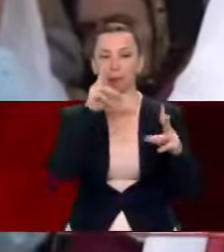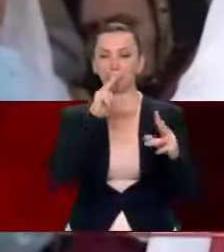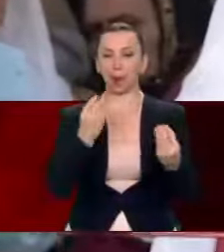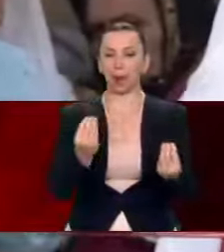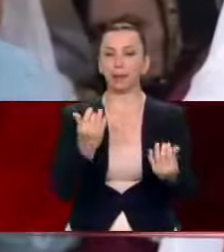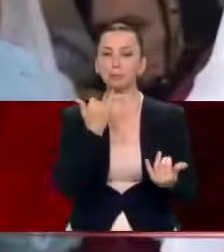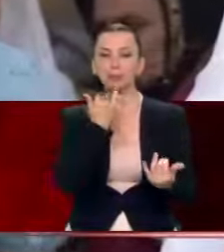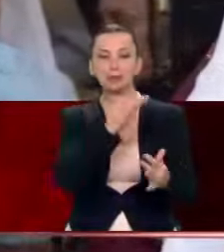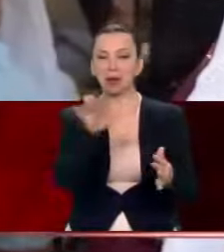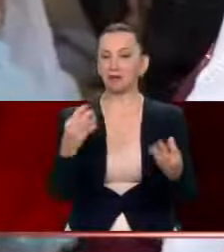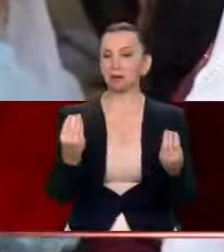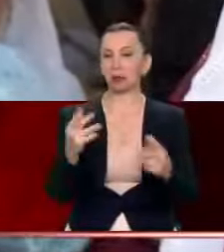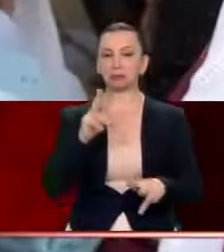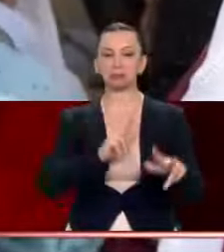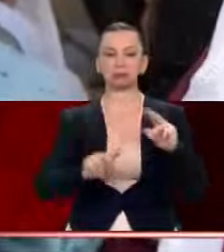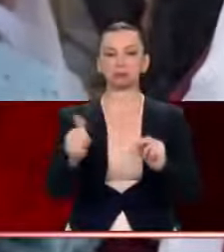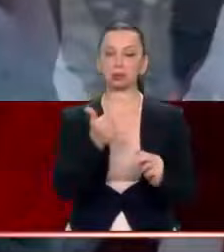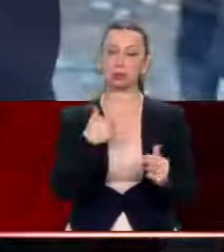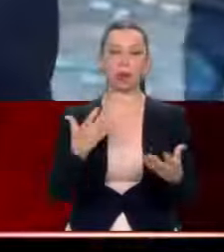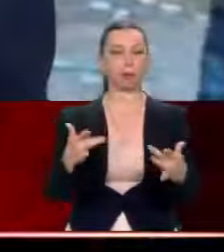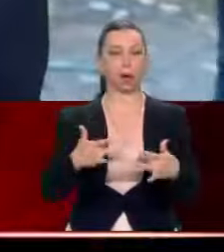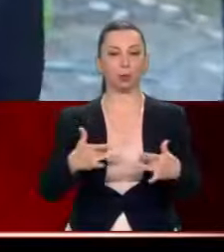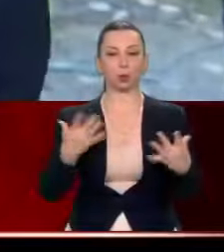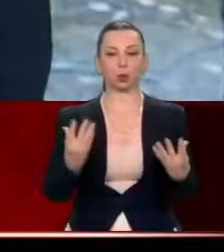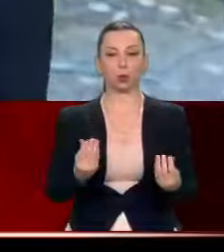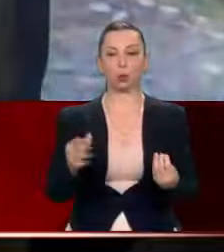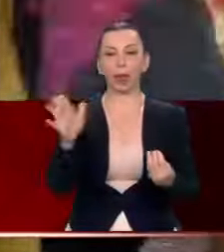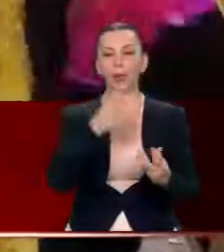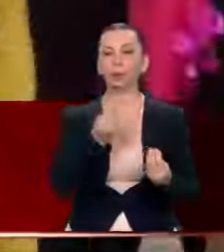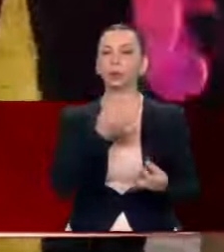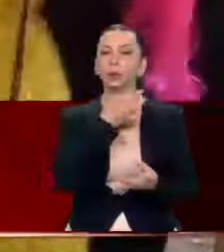konuklar çok güzel ve şık giyimli. Çok memnun oldum. Herkese çok teşekkür ederim.